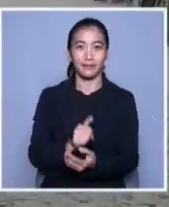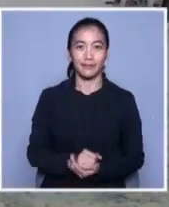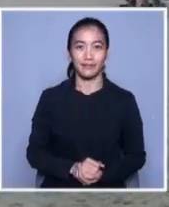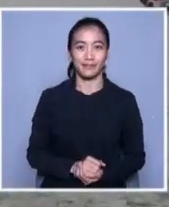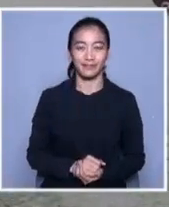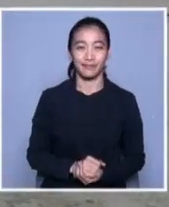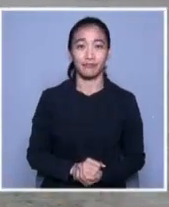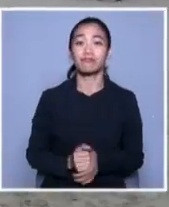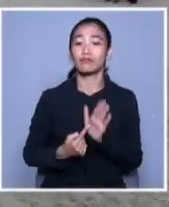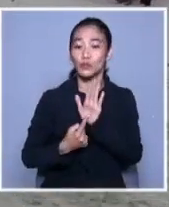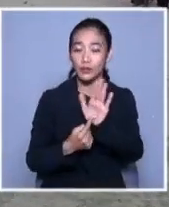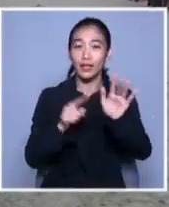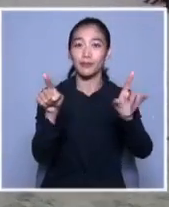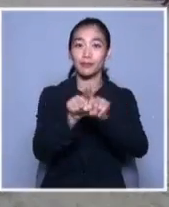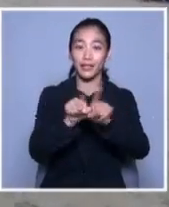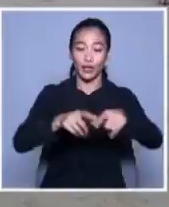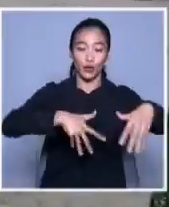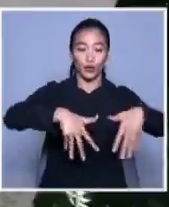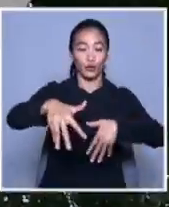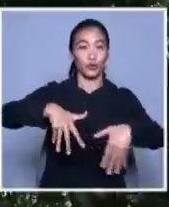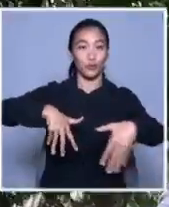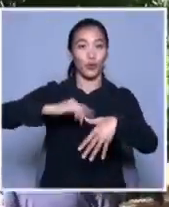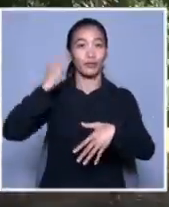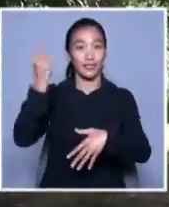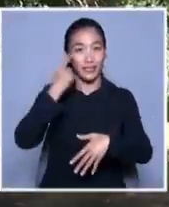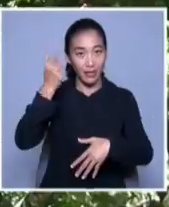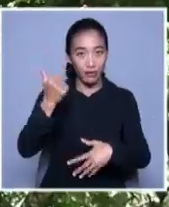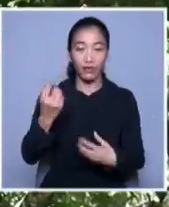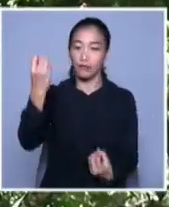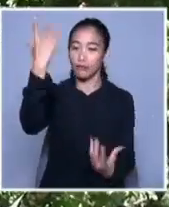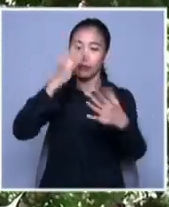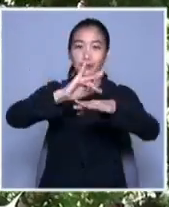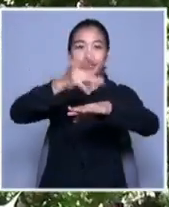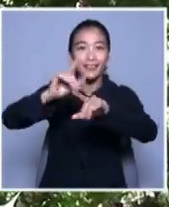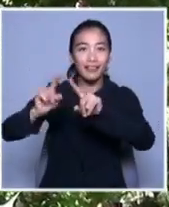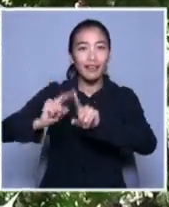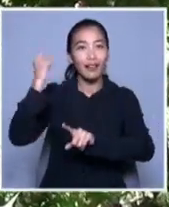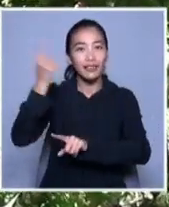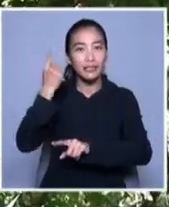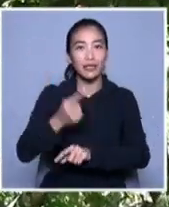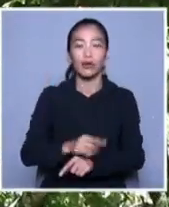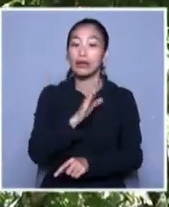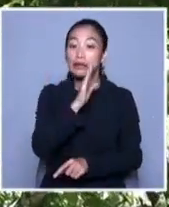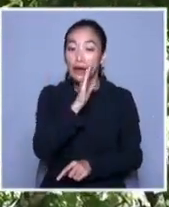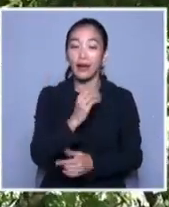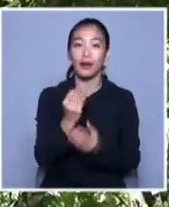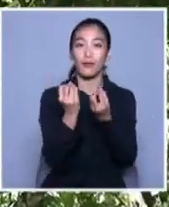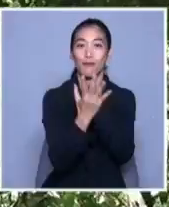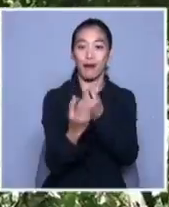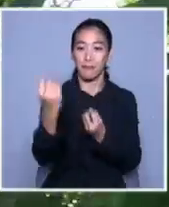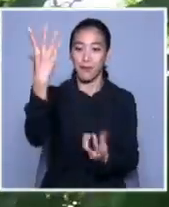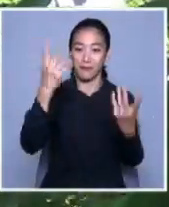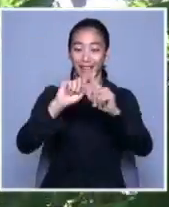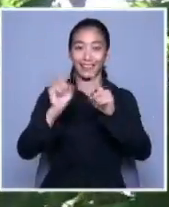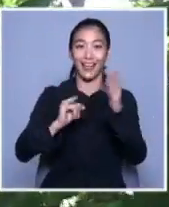เช่นเดียวกันกับแหล่งท่องเที่ยวชุมชนและแหล่งท่องเที่ยวทางธรรมชาติหรือว่าสวนผลไม้ในพื้นที่จังหวัดพังงานะคะนักท่องเที่ยวคึ